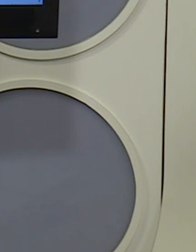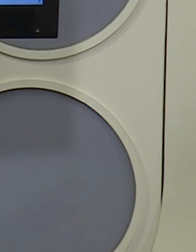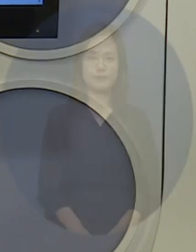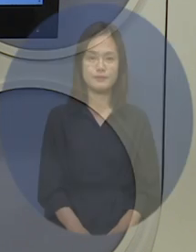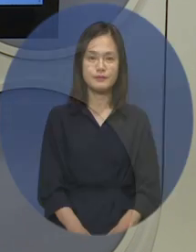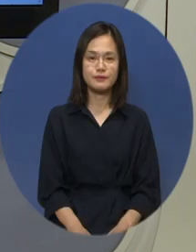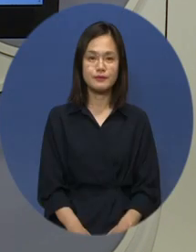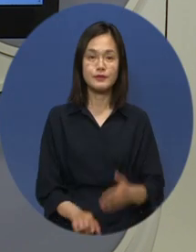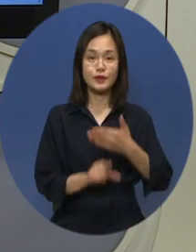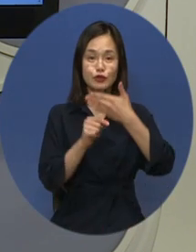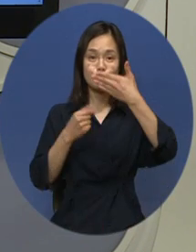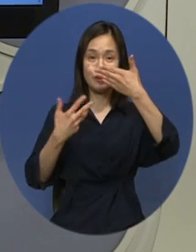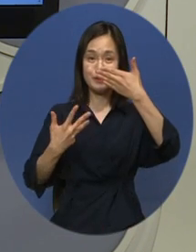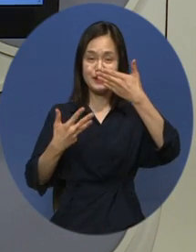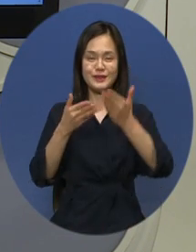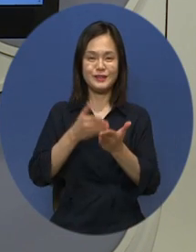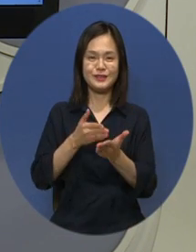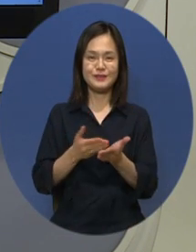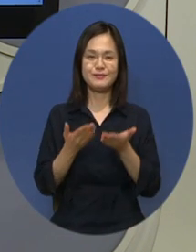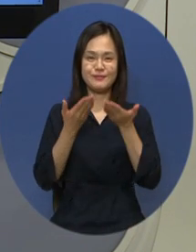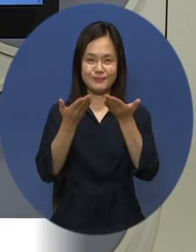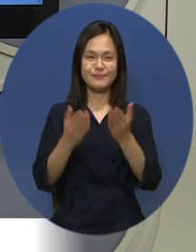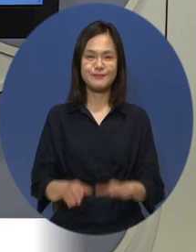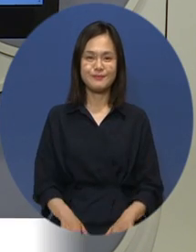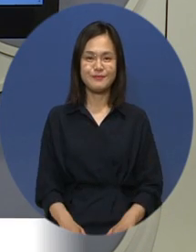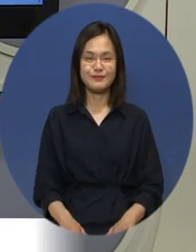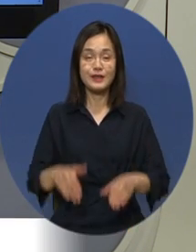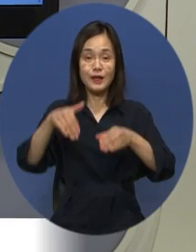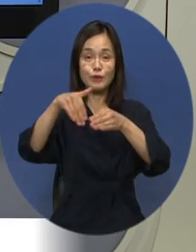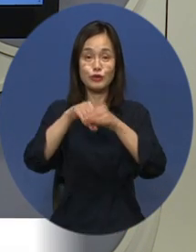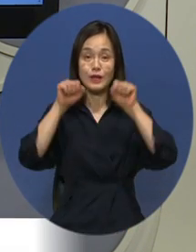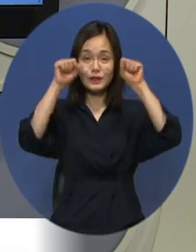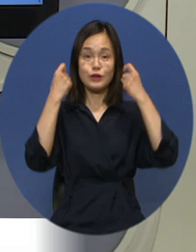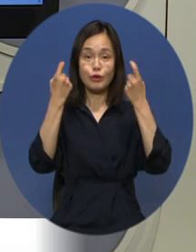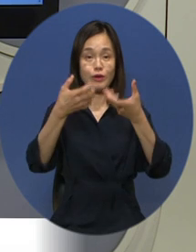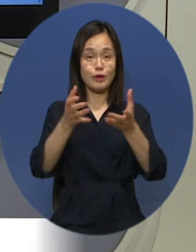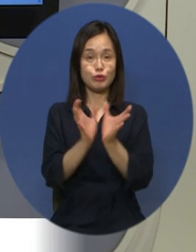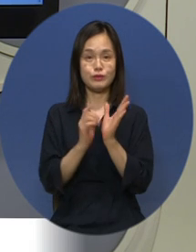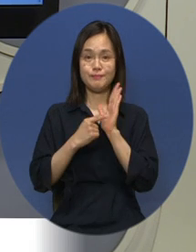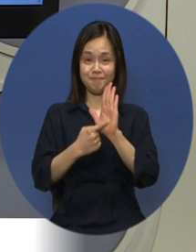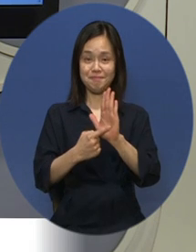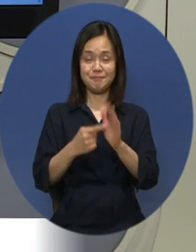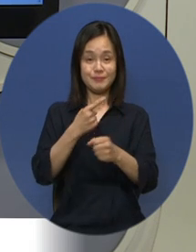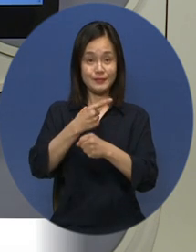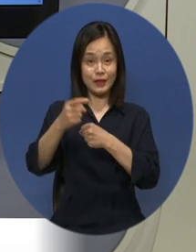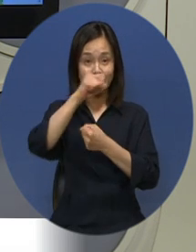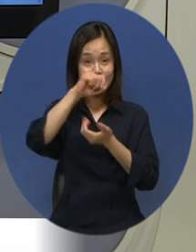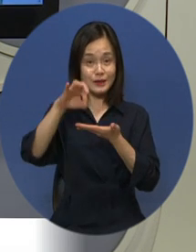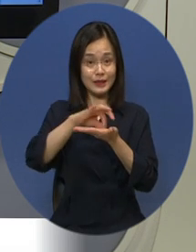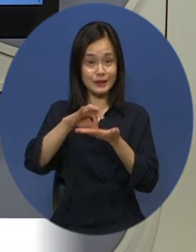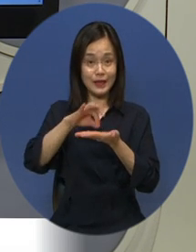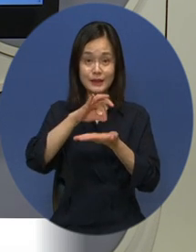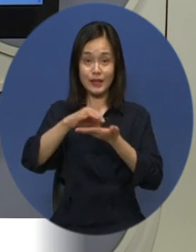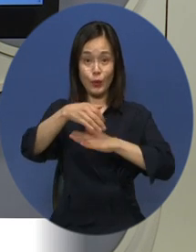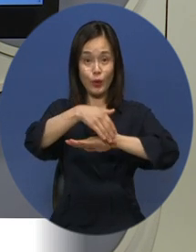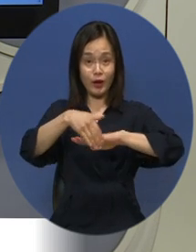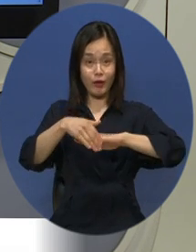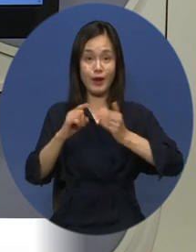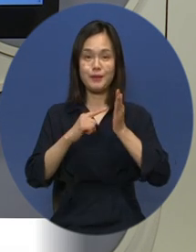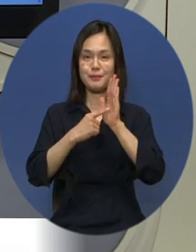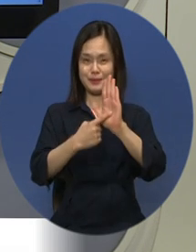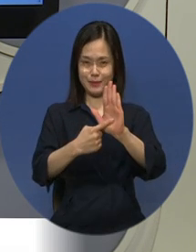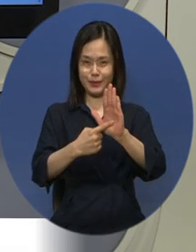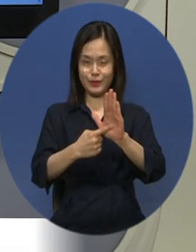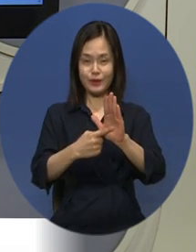9월 8일 만 마라 냈습니다 문화체육관광부에 내년 예산안에 따르면 장애인 국민체육센터 30